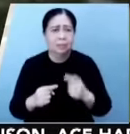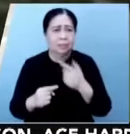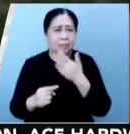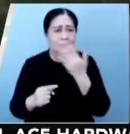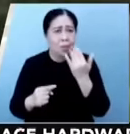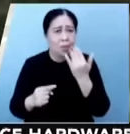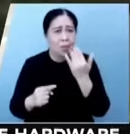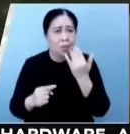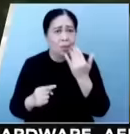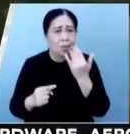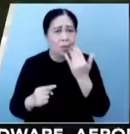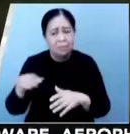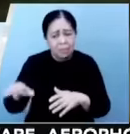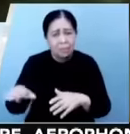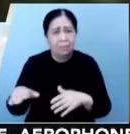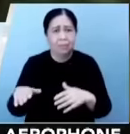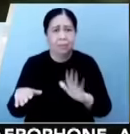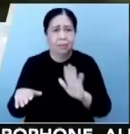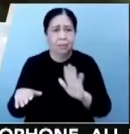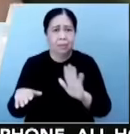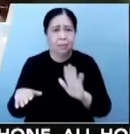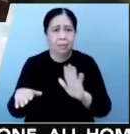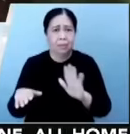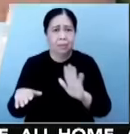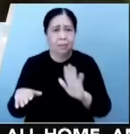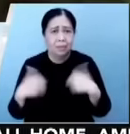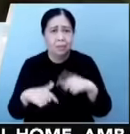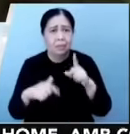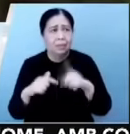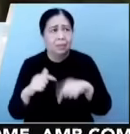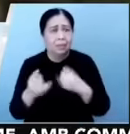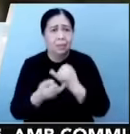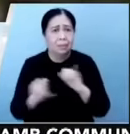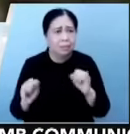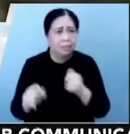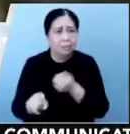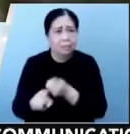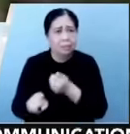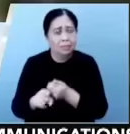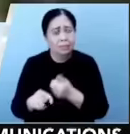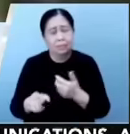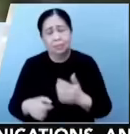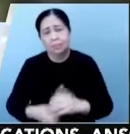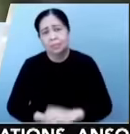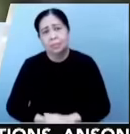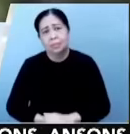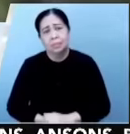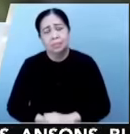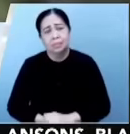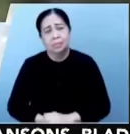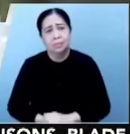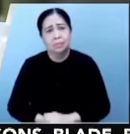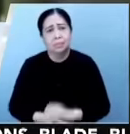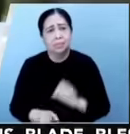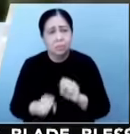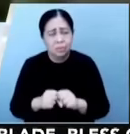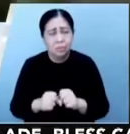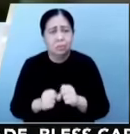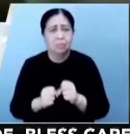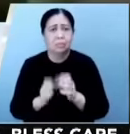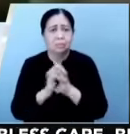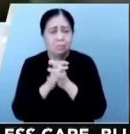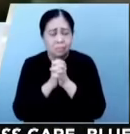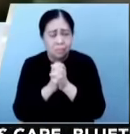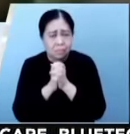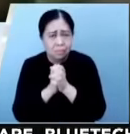pa po yung anak ko. Hindi pa po niya kayang alin yung sarili niya po. Kaya po nagmamakawa